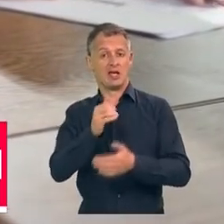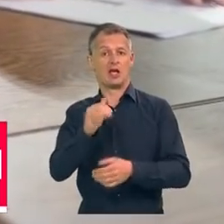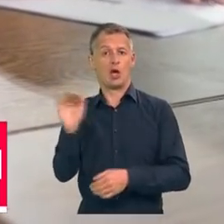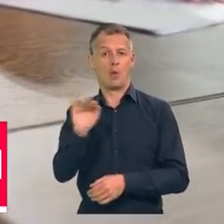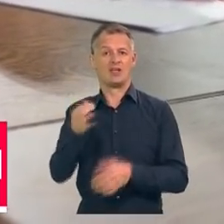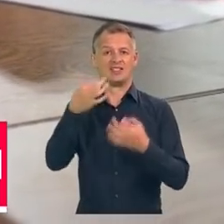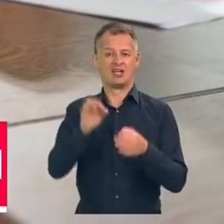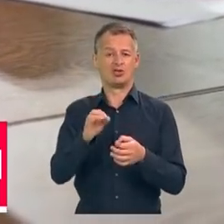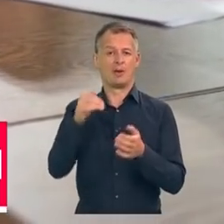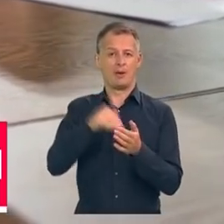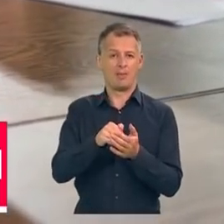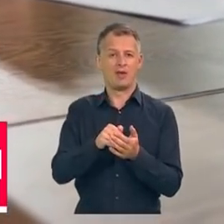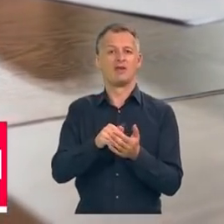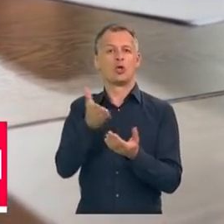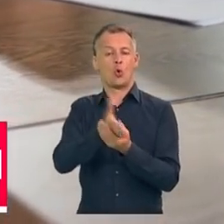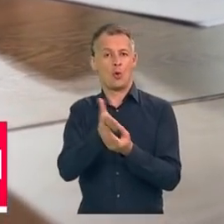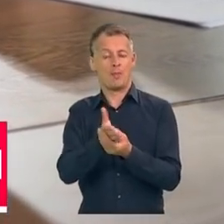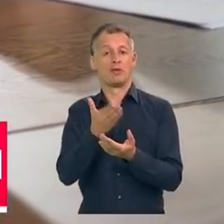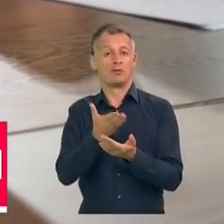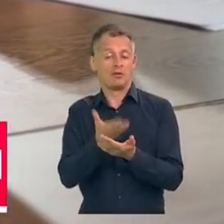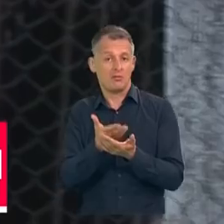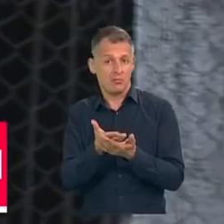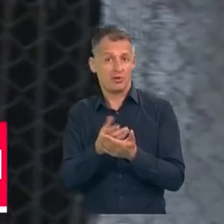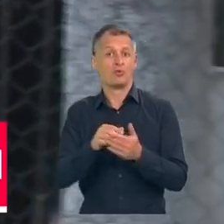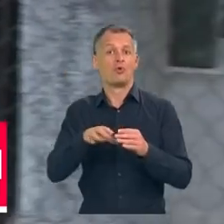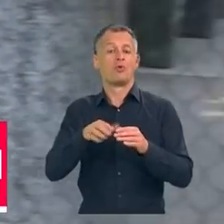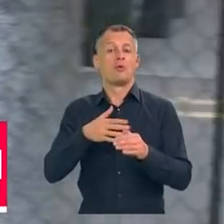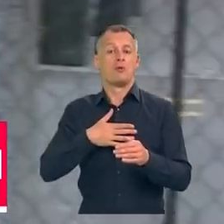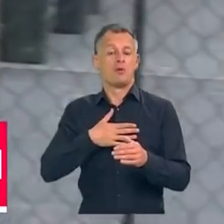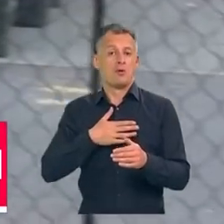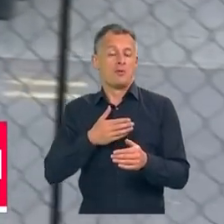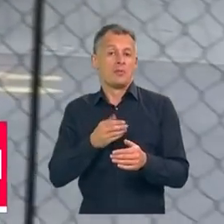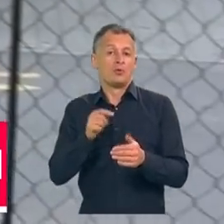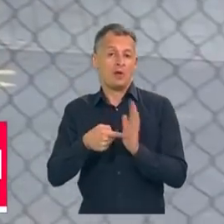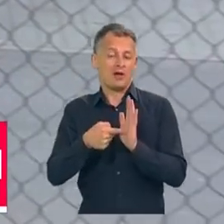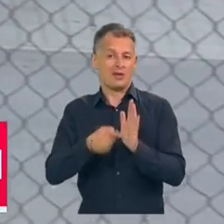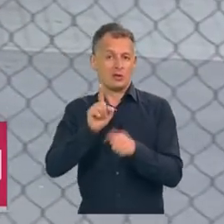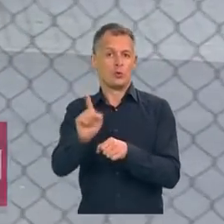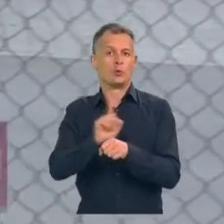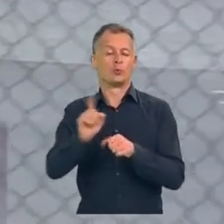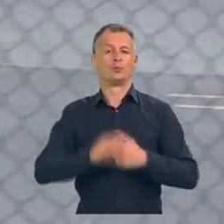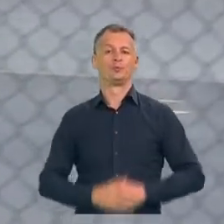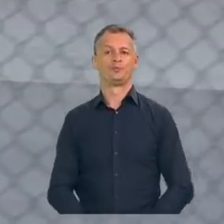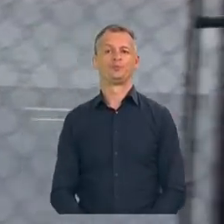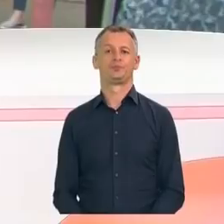10.000 de chestionare de satisfacție. Cei mai mulți dintre elevi au apreciat pozitiv administrarea acestor teste.